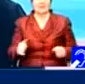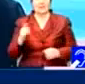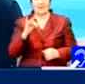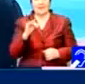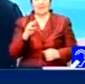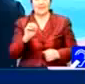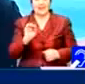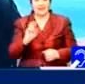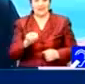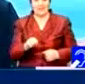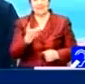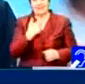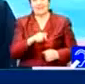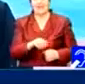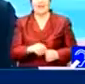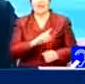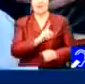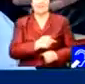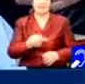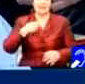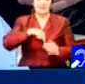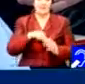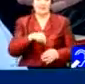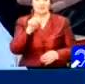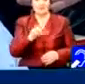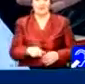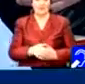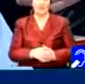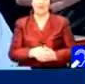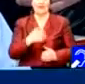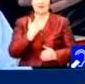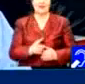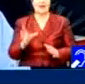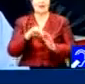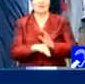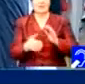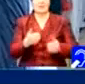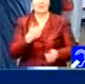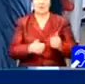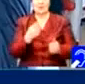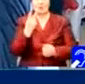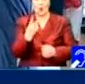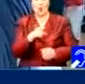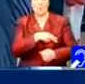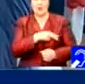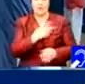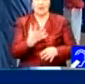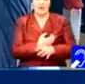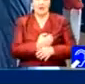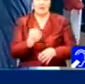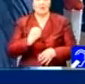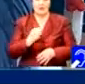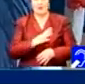интеллект, силу, характер, внутренний стержень человека. Patru sportivi care au intrat în competiție, am luat 2 medale. Din